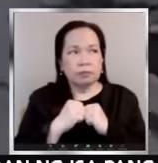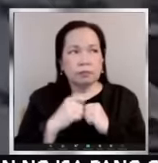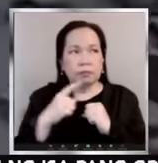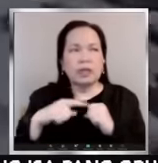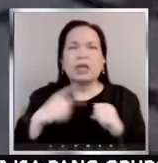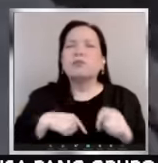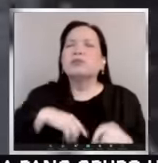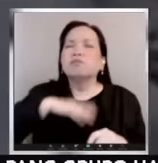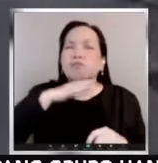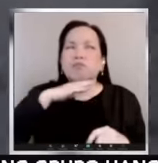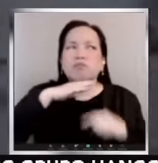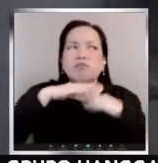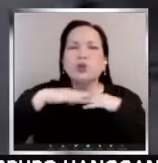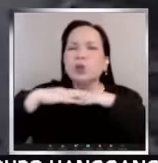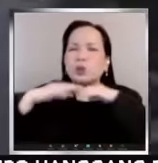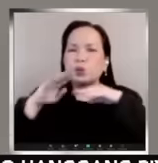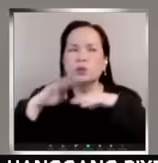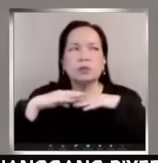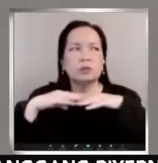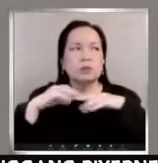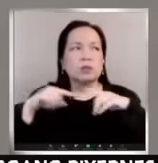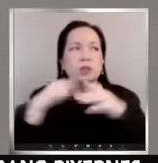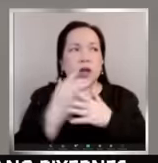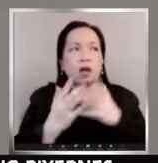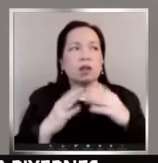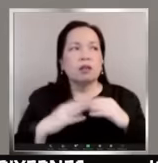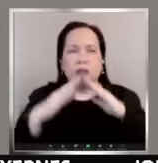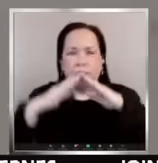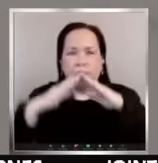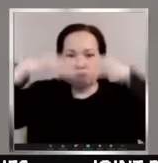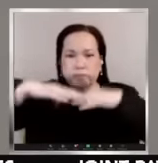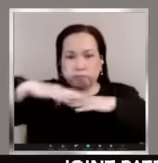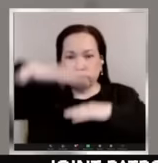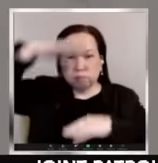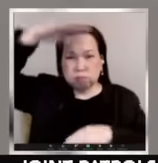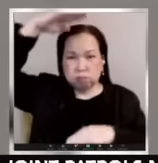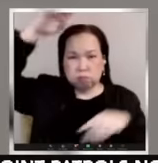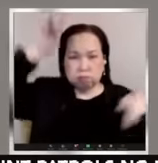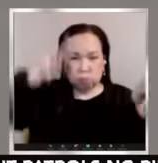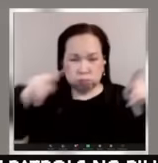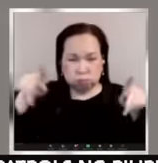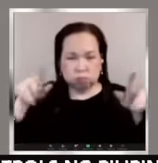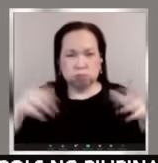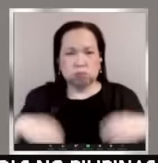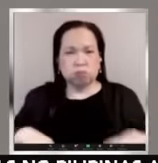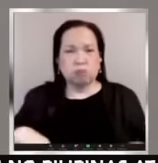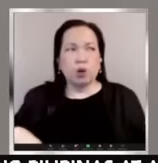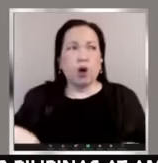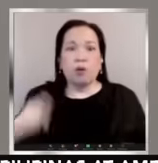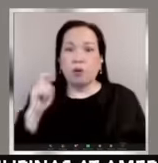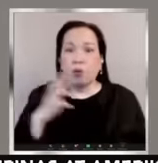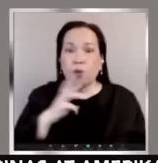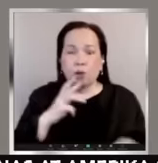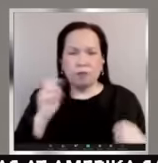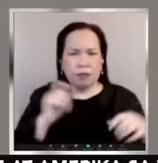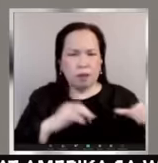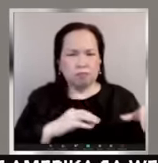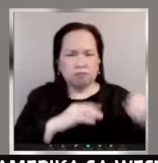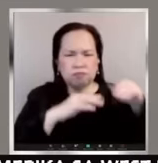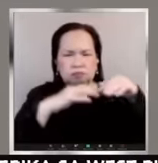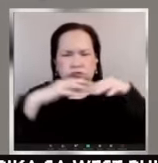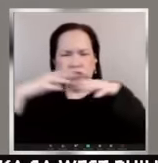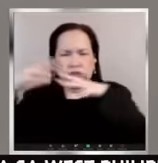low-lying area sa lagang, lampas taon na po. Mabilis di umanong tumaas ang tubig, kaya halos wala na silang may salbang